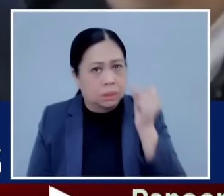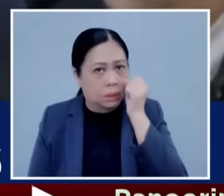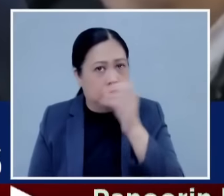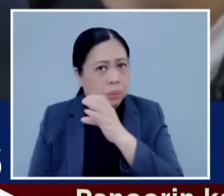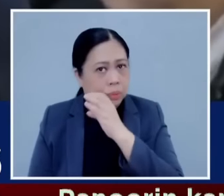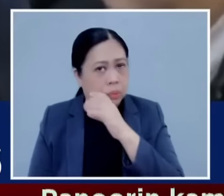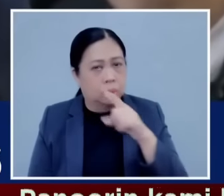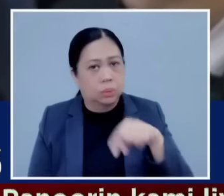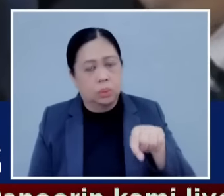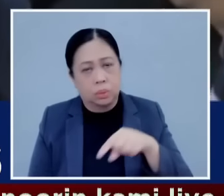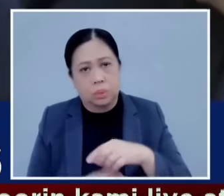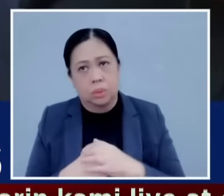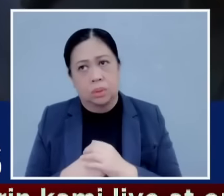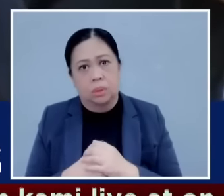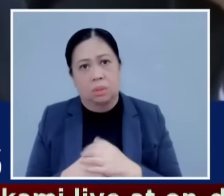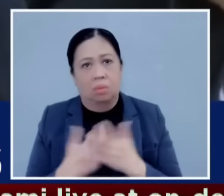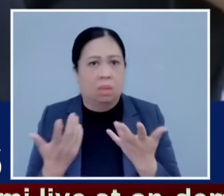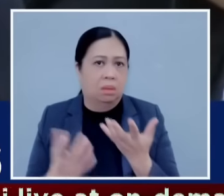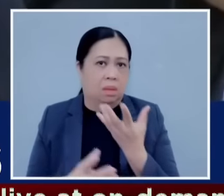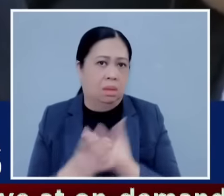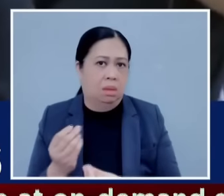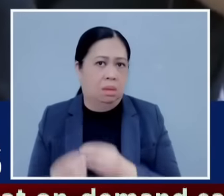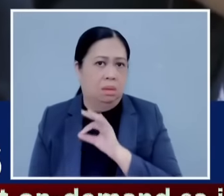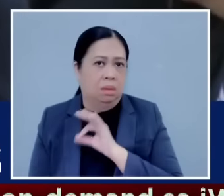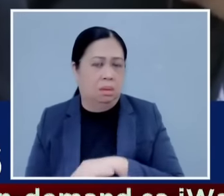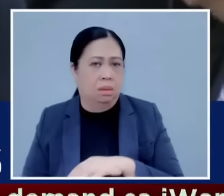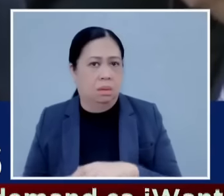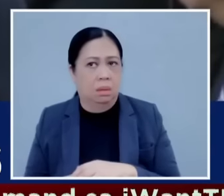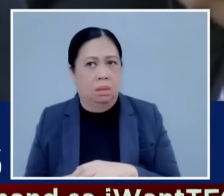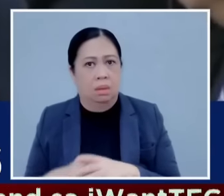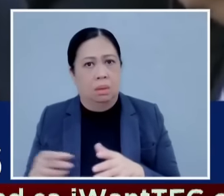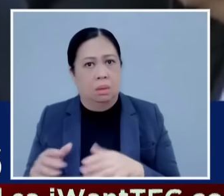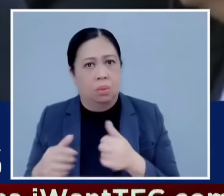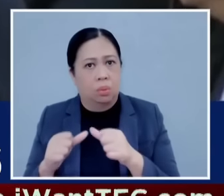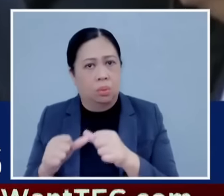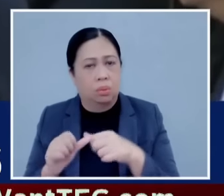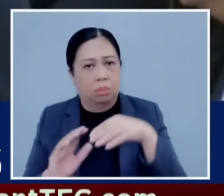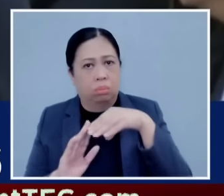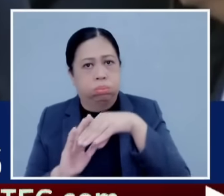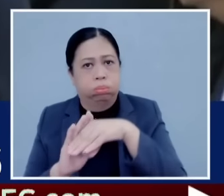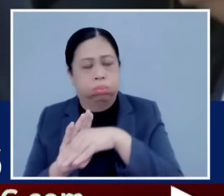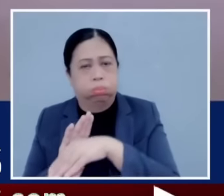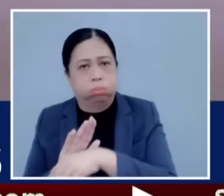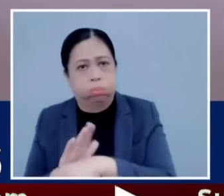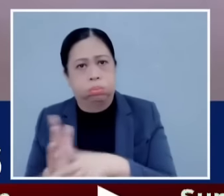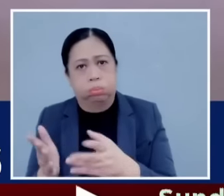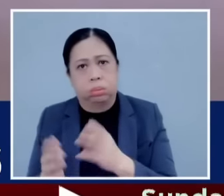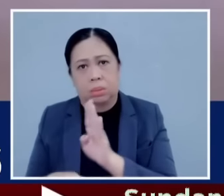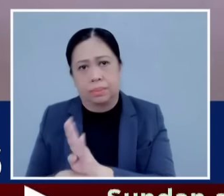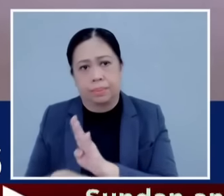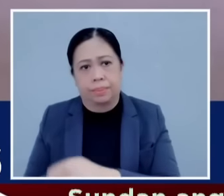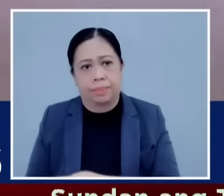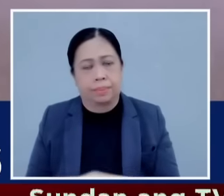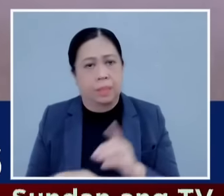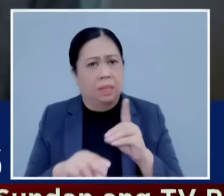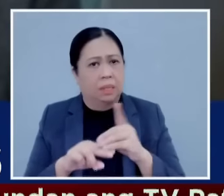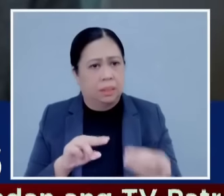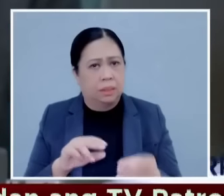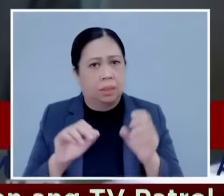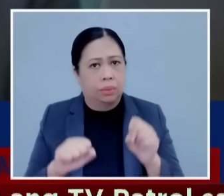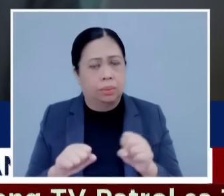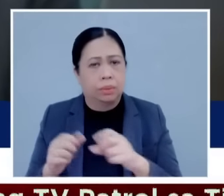citizen, wala na silang tutubuin or they continue their downward spiral. The discounts are tax